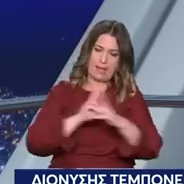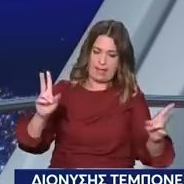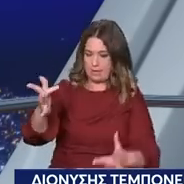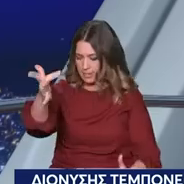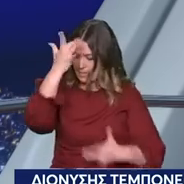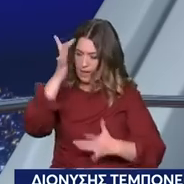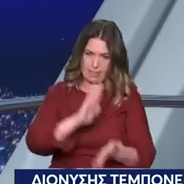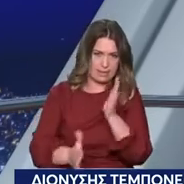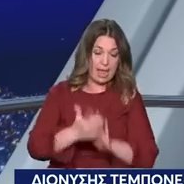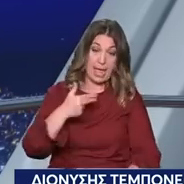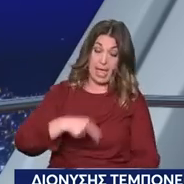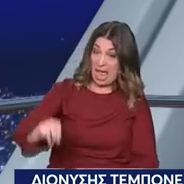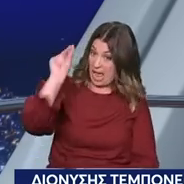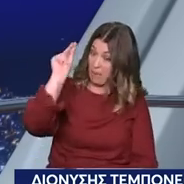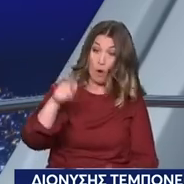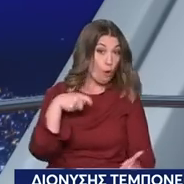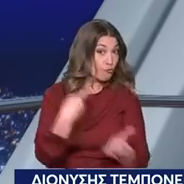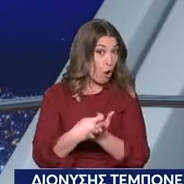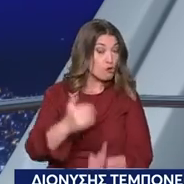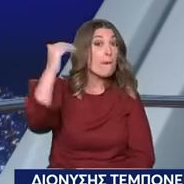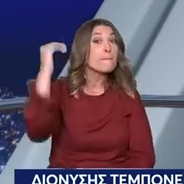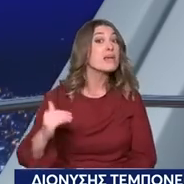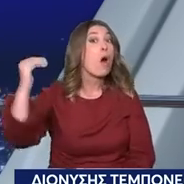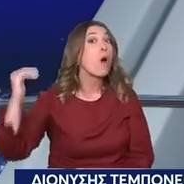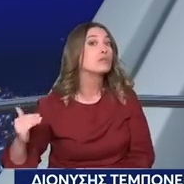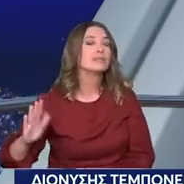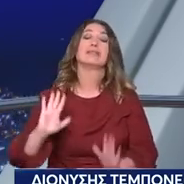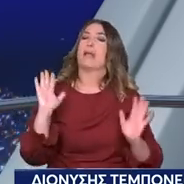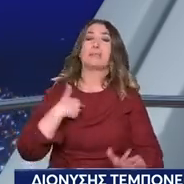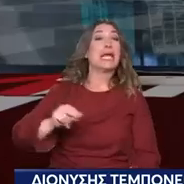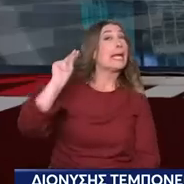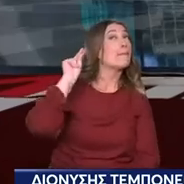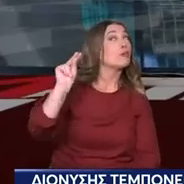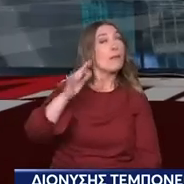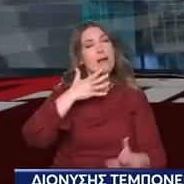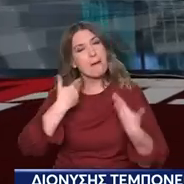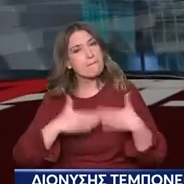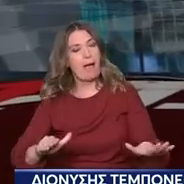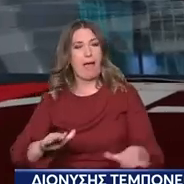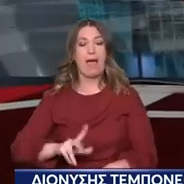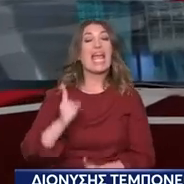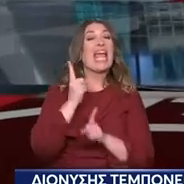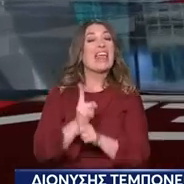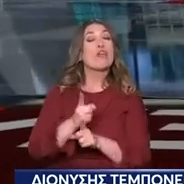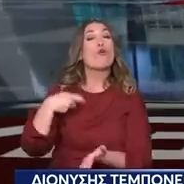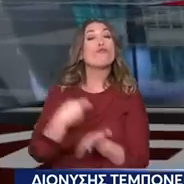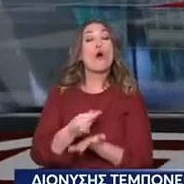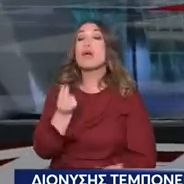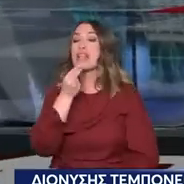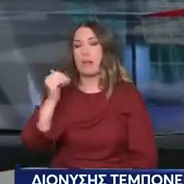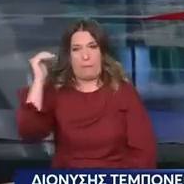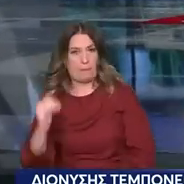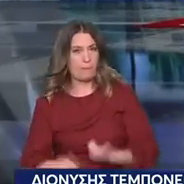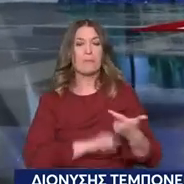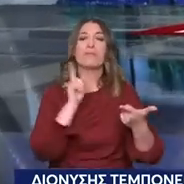τόνους. Υποσχόμαστε μειώσεις φόρων. Τι υποσχόμαστε? Υποσχόμαστε μείωση του ιδιωτικού φόρου κατανάλωσης. Υποσχόμαστε κατάργηση